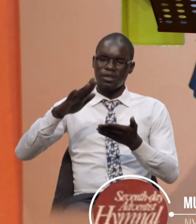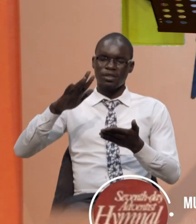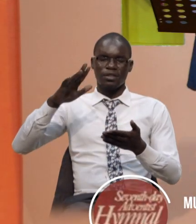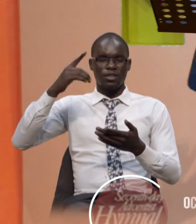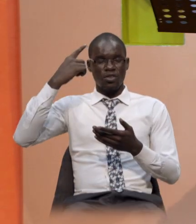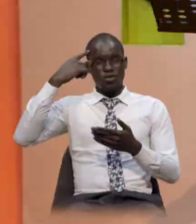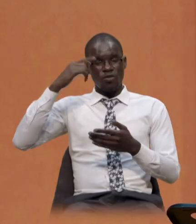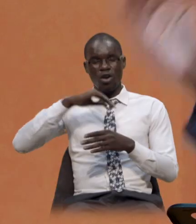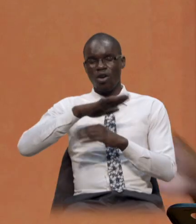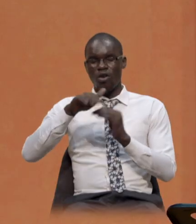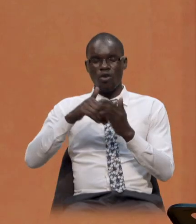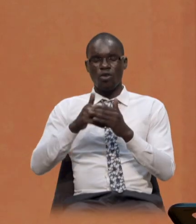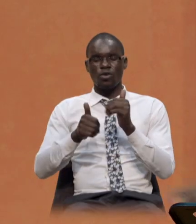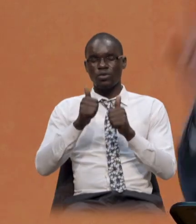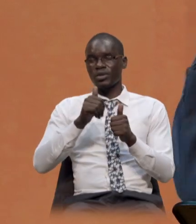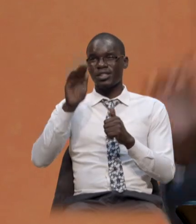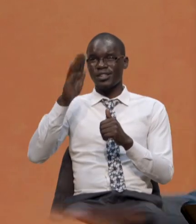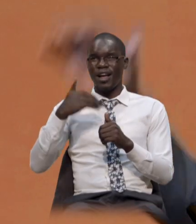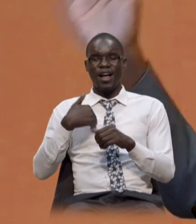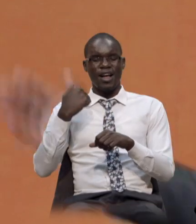Atukuzwe kwa mambo